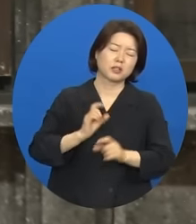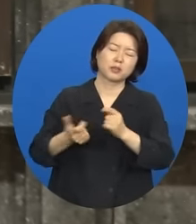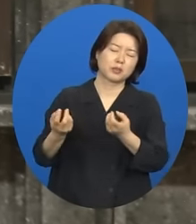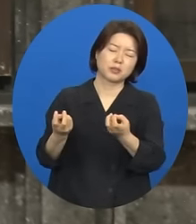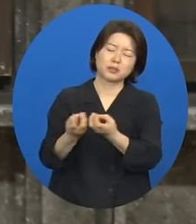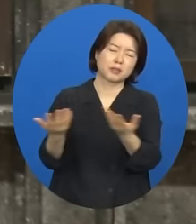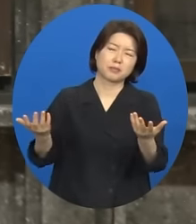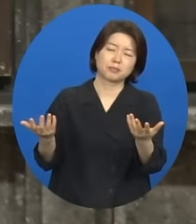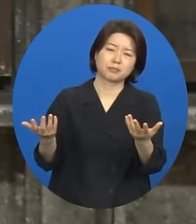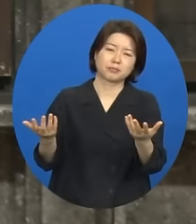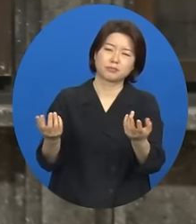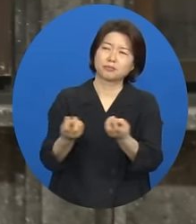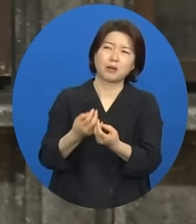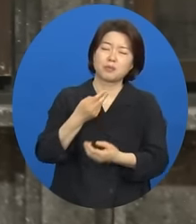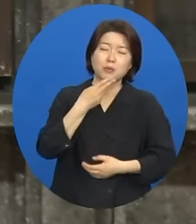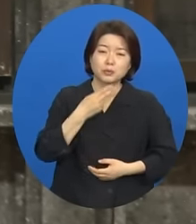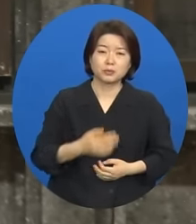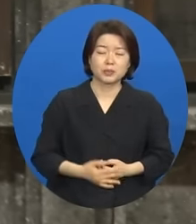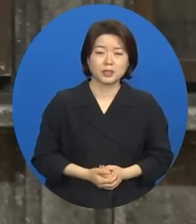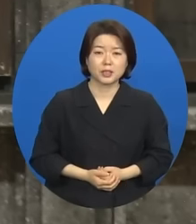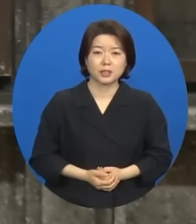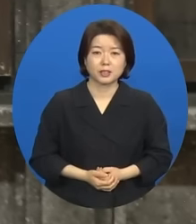없습니다.